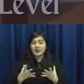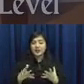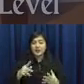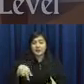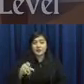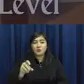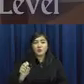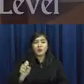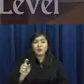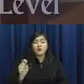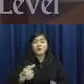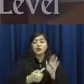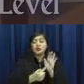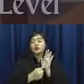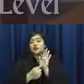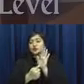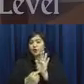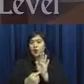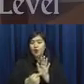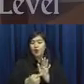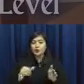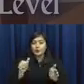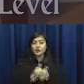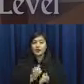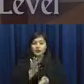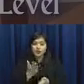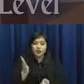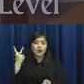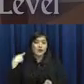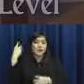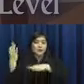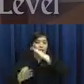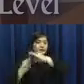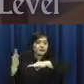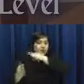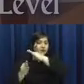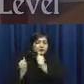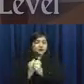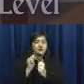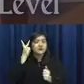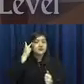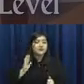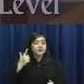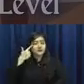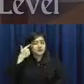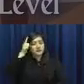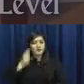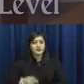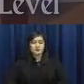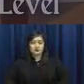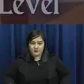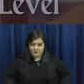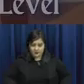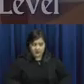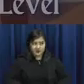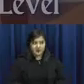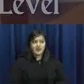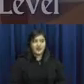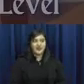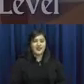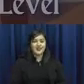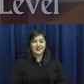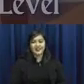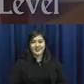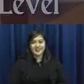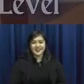pa sa trabaho, nakaka-selfie kayo sa katrabaho niyo eh. That's right, brother. Masaklap na ito, buti pa sa trabaho, kahit kay Madam Secretary, may picture ka eh. Uh-huh.